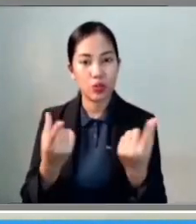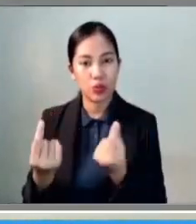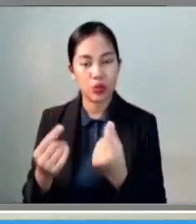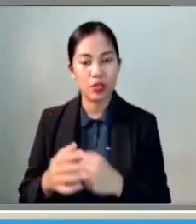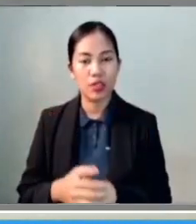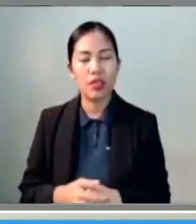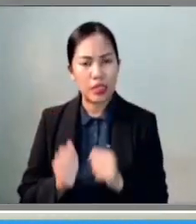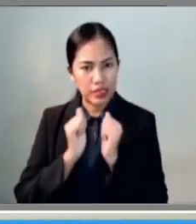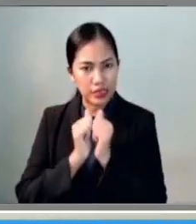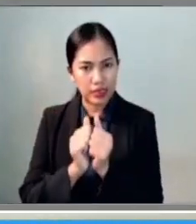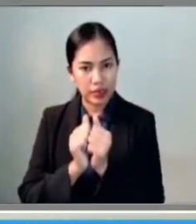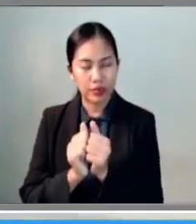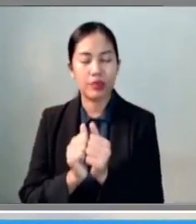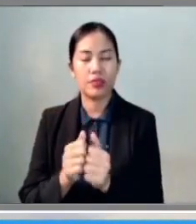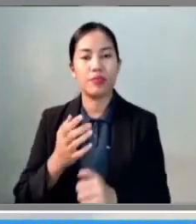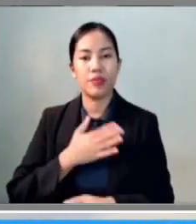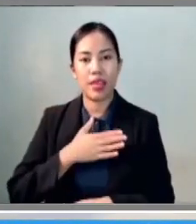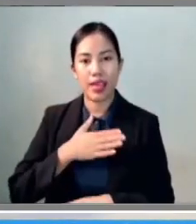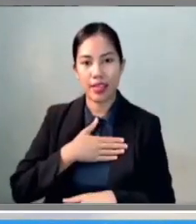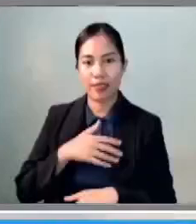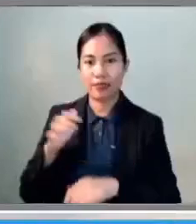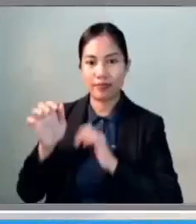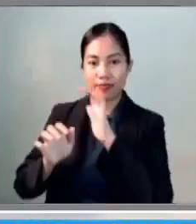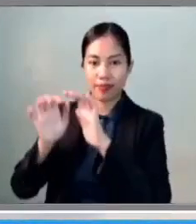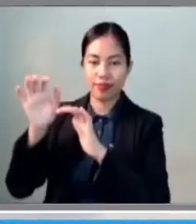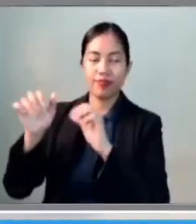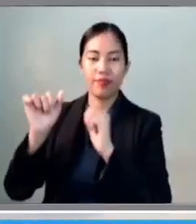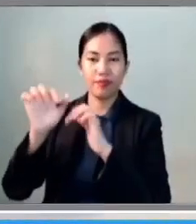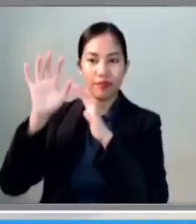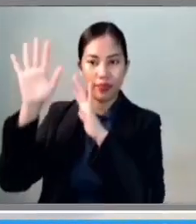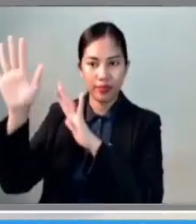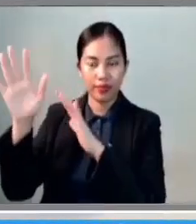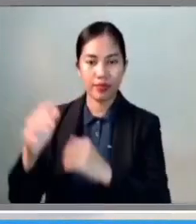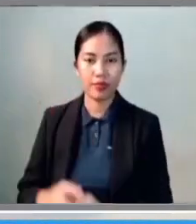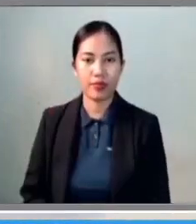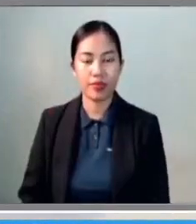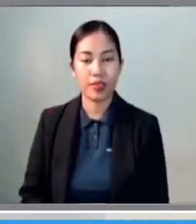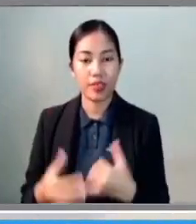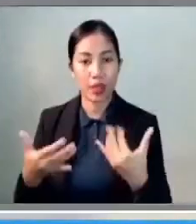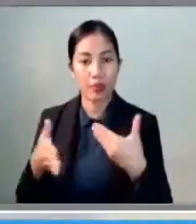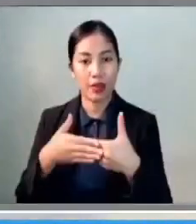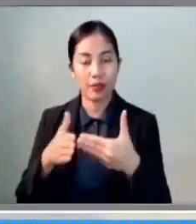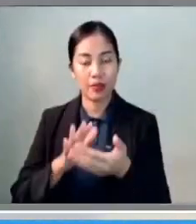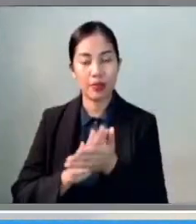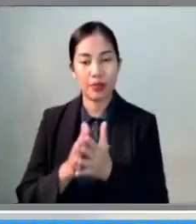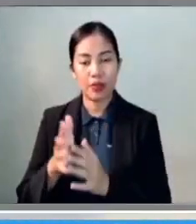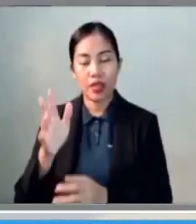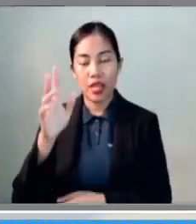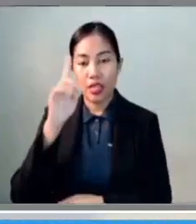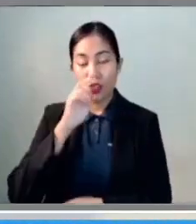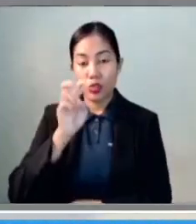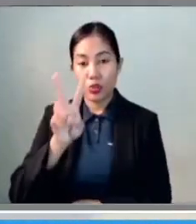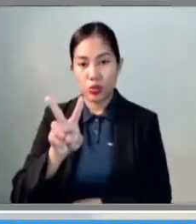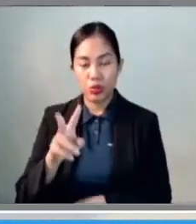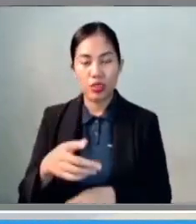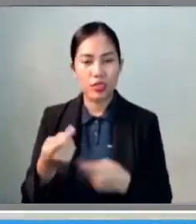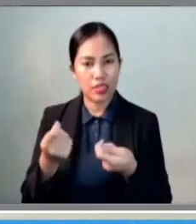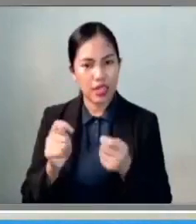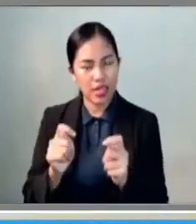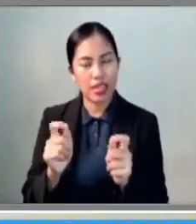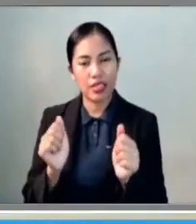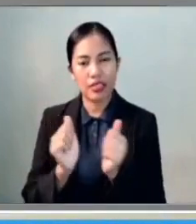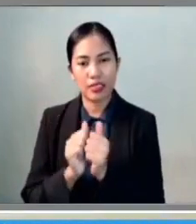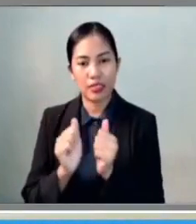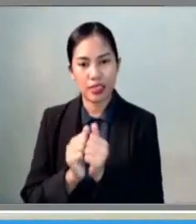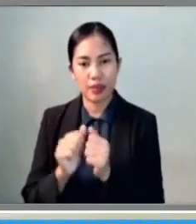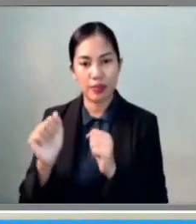my hiking trips. He's about to turn 2. Tinry namin siyang isama sa Mount Balagbag. Ayun,